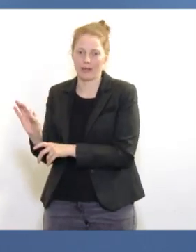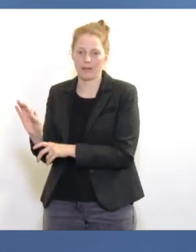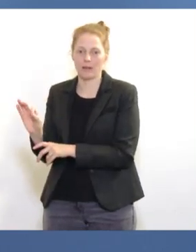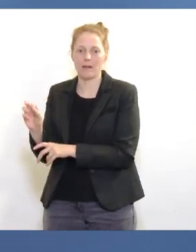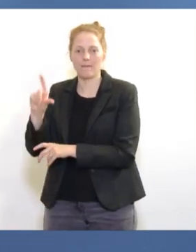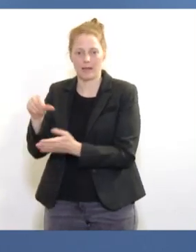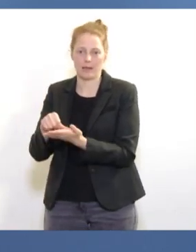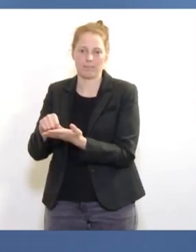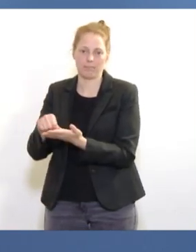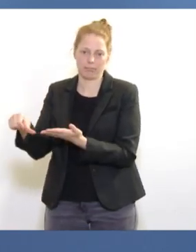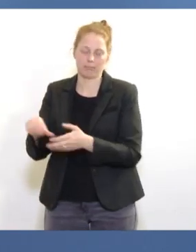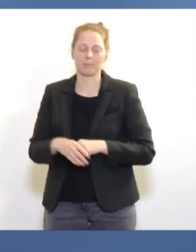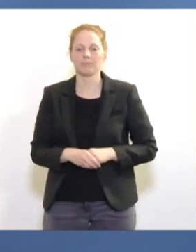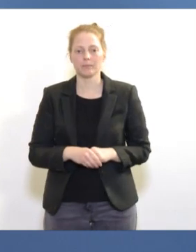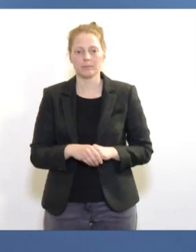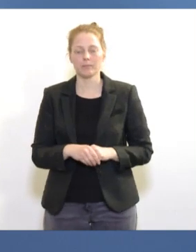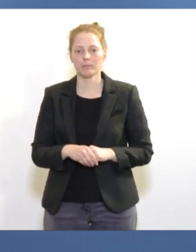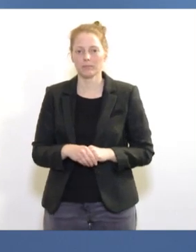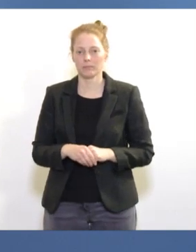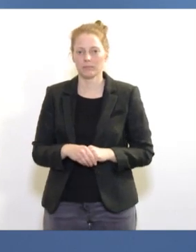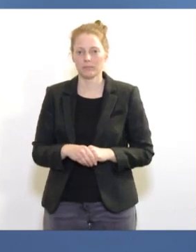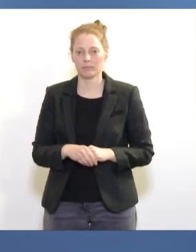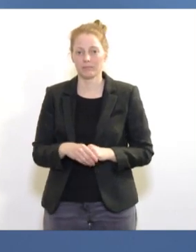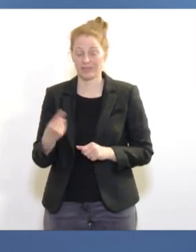Decision hauptsächlich am Interesse von denen